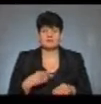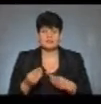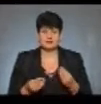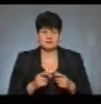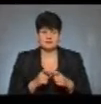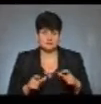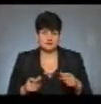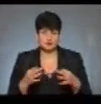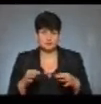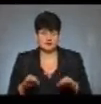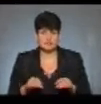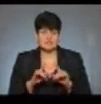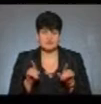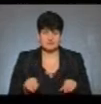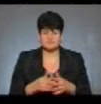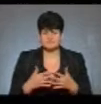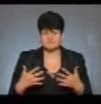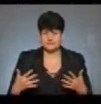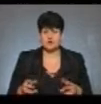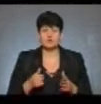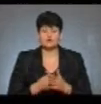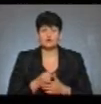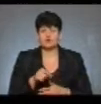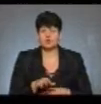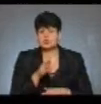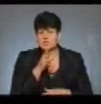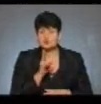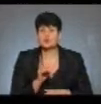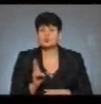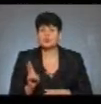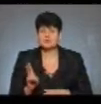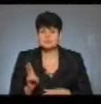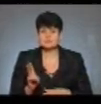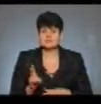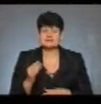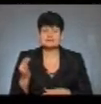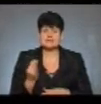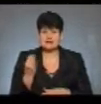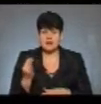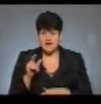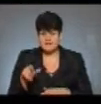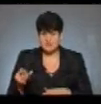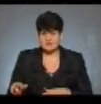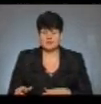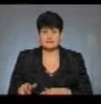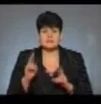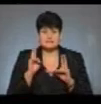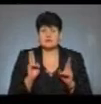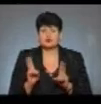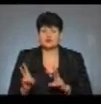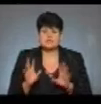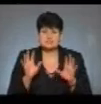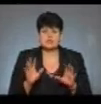ліцензії, сертифікати і так далі. До того часу дійсно хтось із зацікавлених, ми не знаємо хто, але це на законодавчому